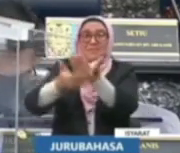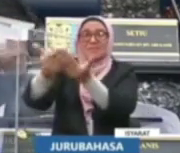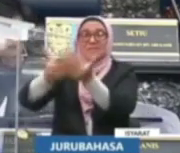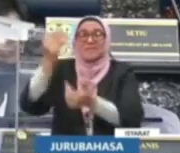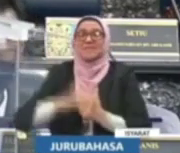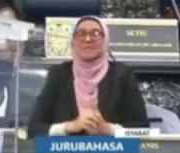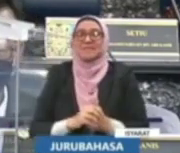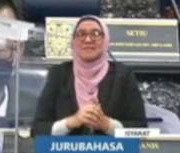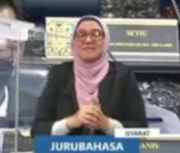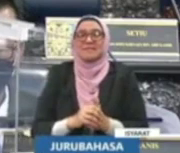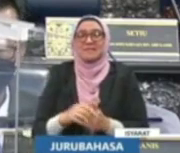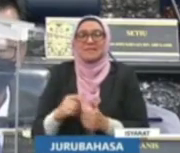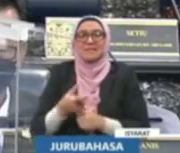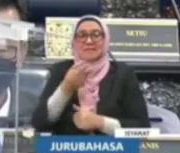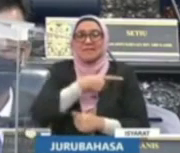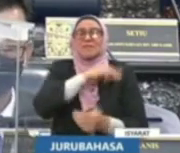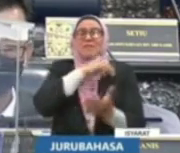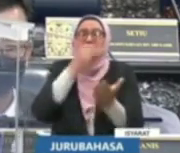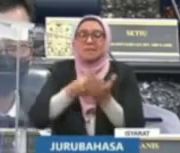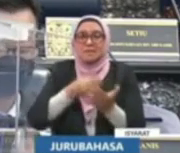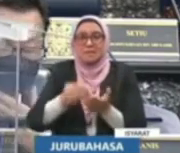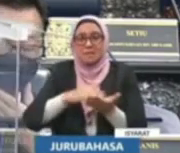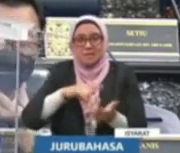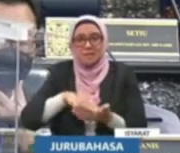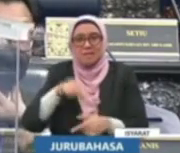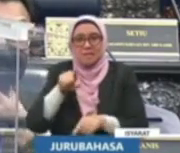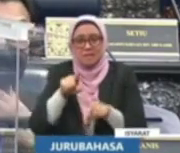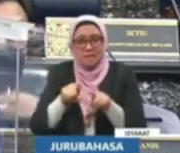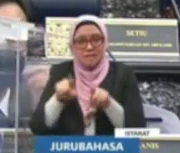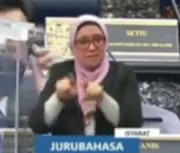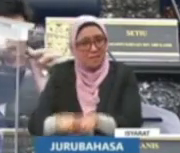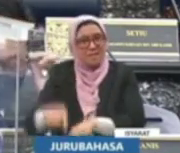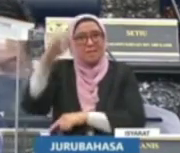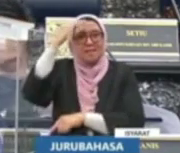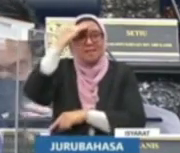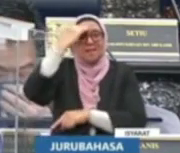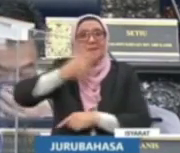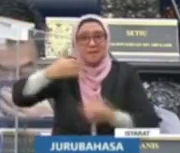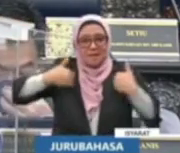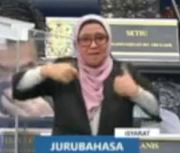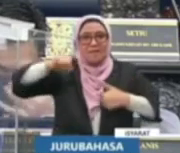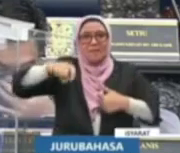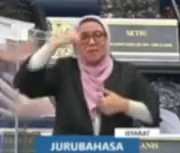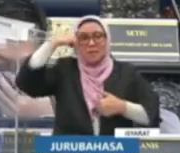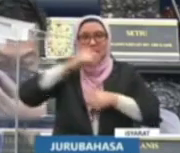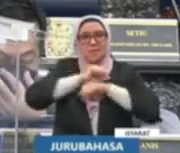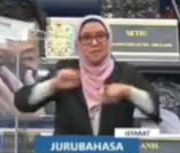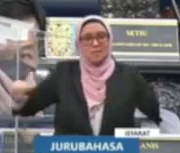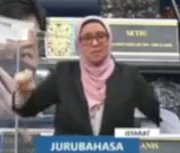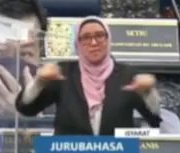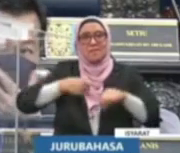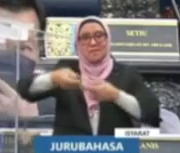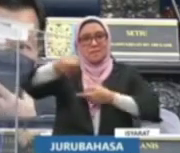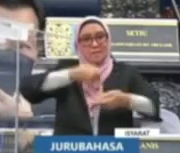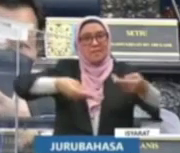mf65 Belum masih terdapat keperluan untuk penyediaan transaksi tunai itu utamanya